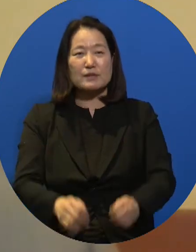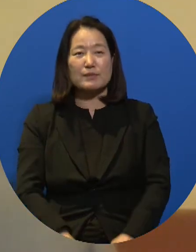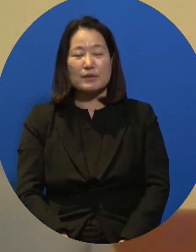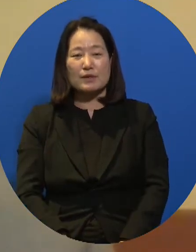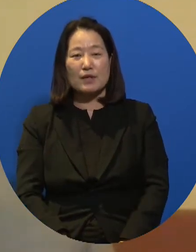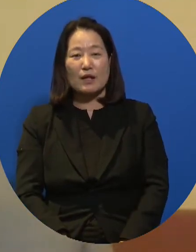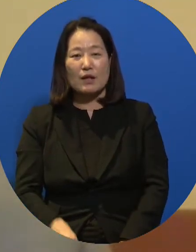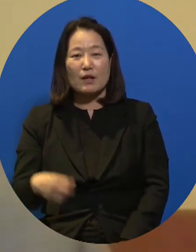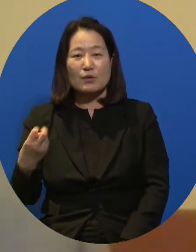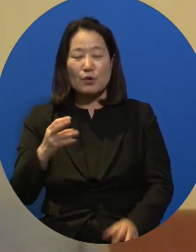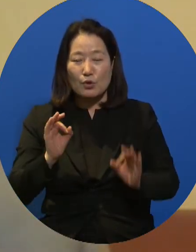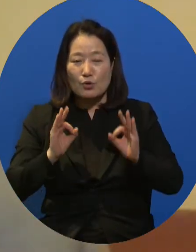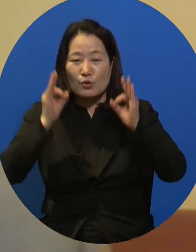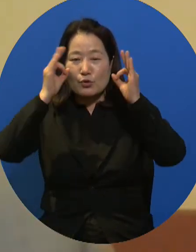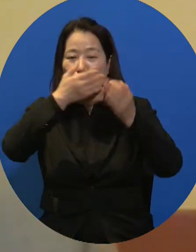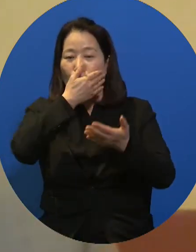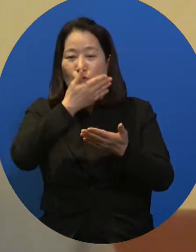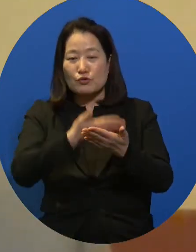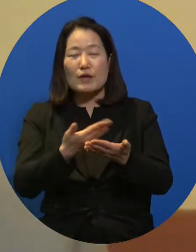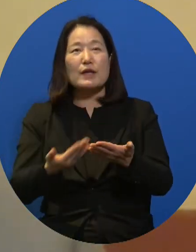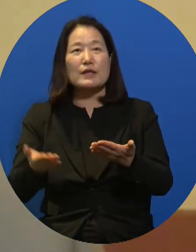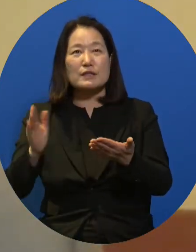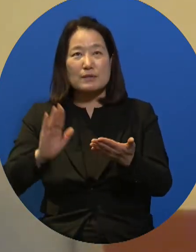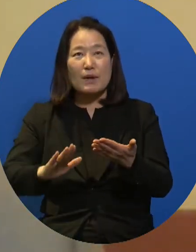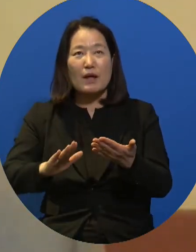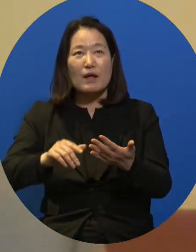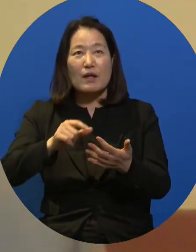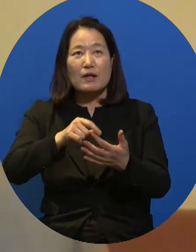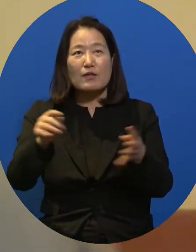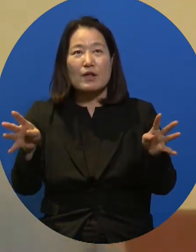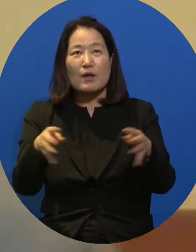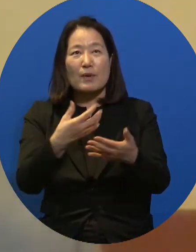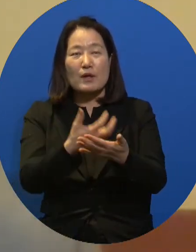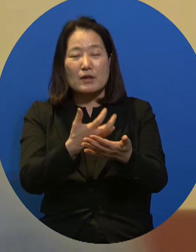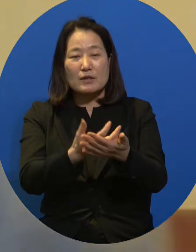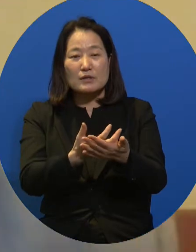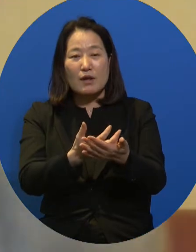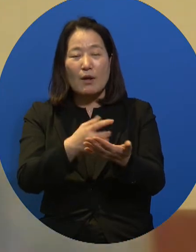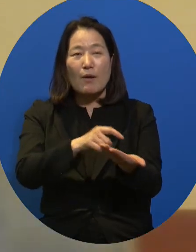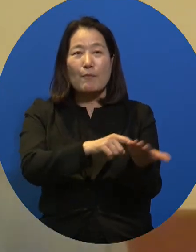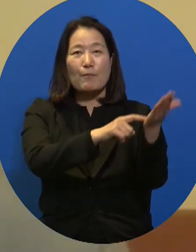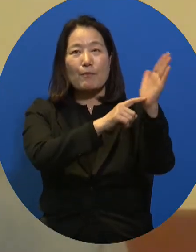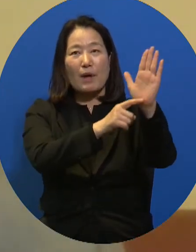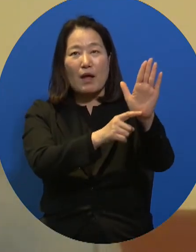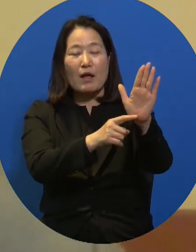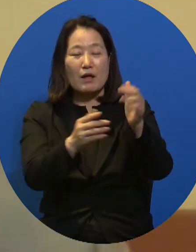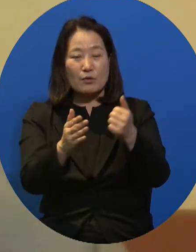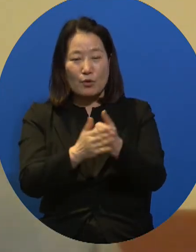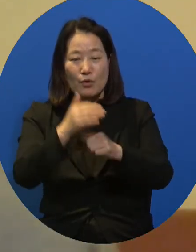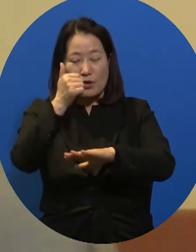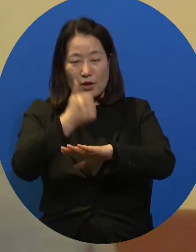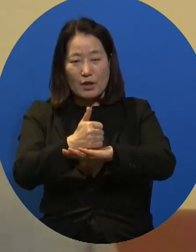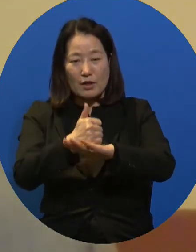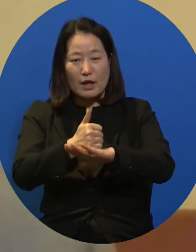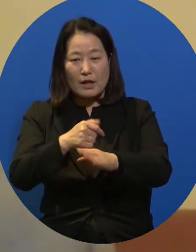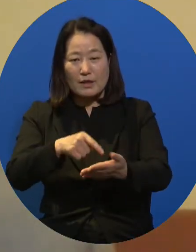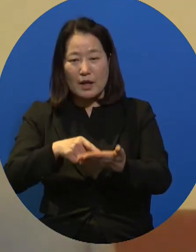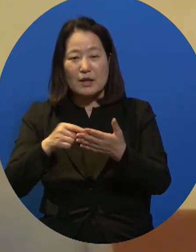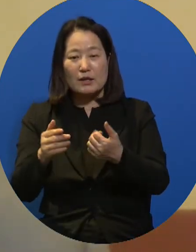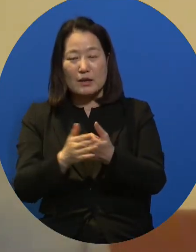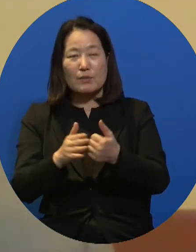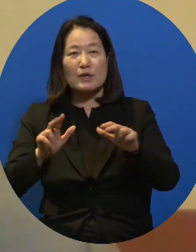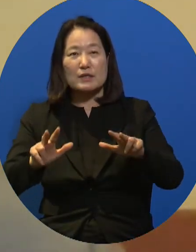물론 중요했지만 선택 의정서에 따른 위원회의 조사가 개시가 되었고 그 결과가 나왔기 때문에